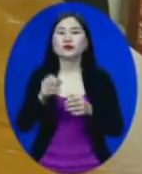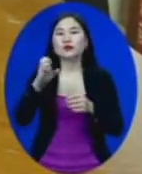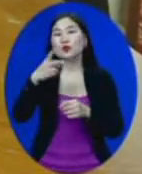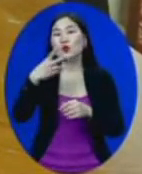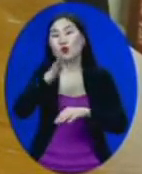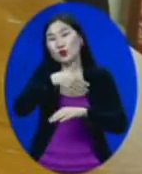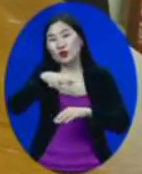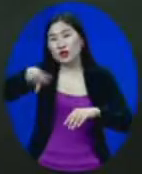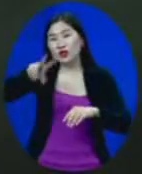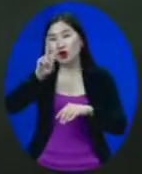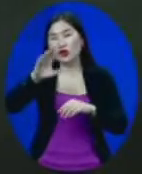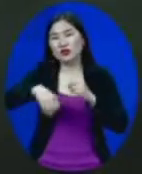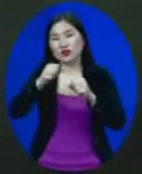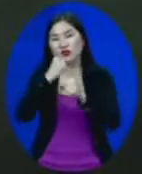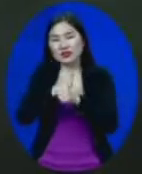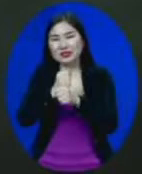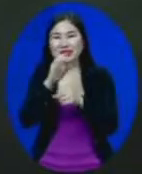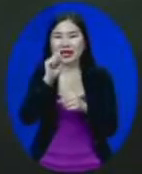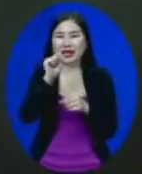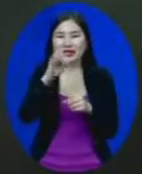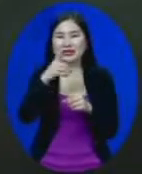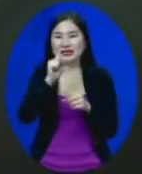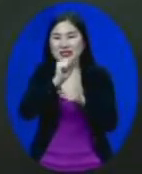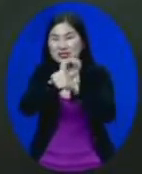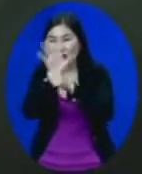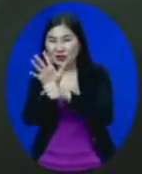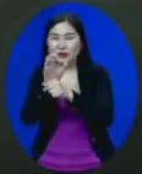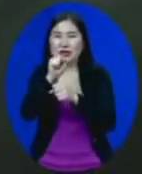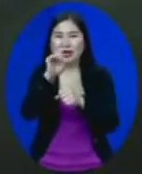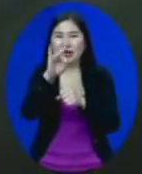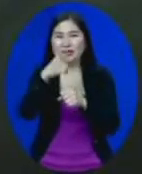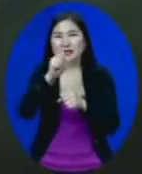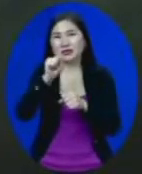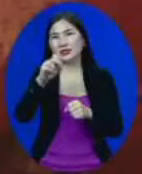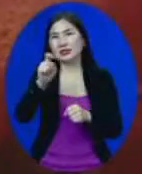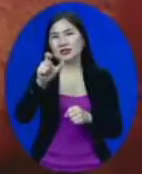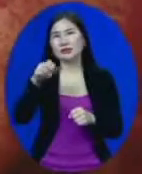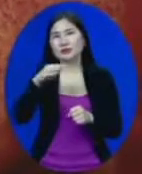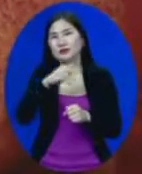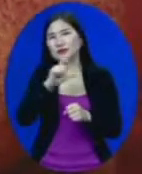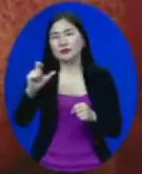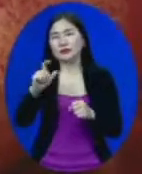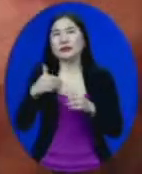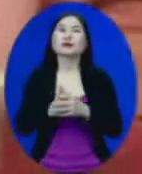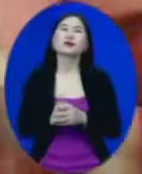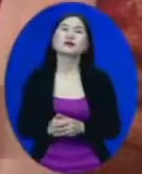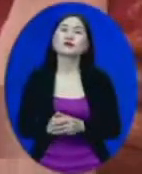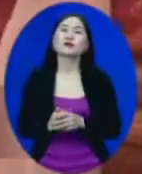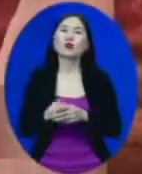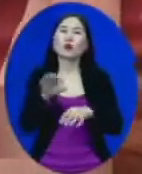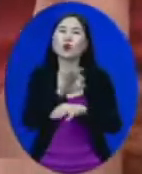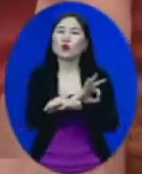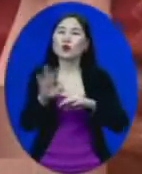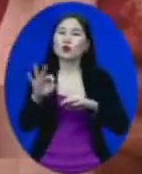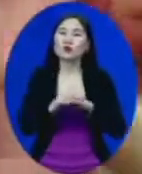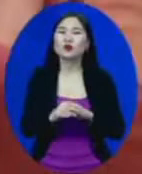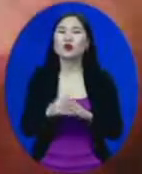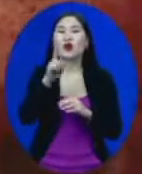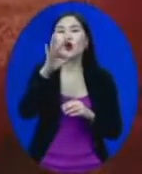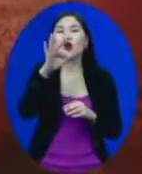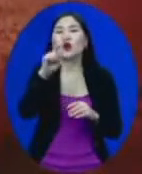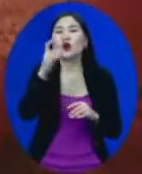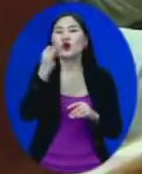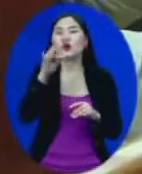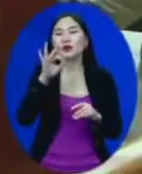2 жил гаруй хугацаанд манай улс цар тахлын хариу арга хэмжээнд бүхий л бодлого шийдвэрээ зориулан хэрэгжүүлсэн. Үүний үр дүнд бид цар тахлын ард хамгийн